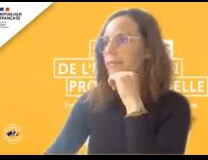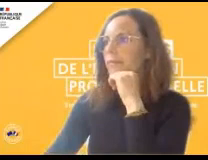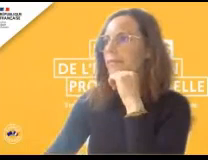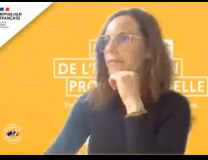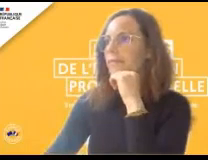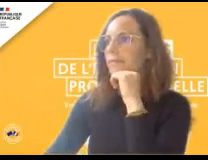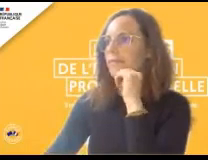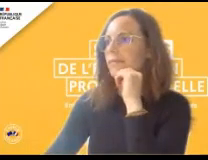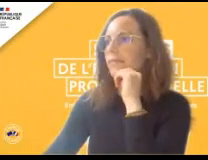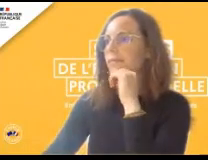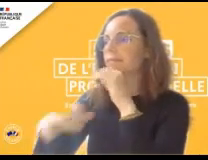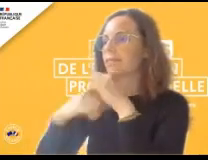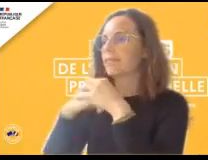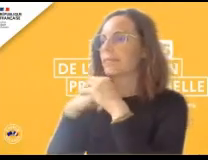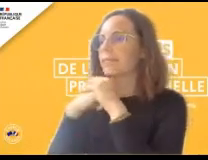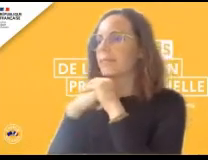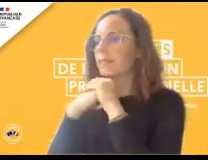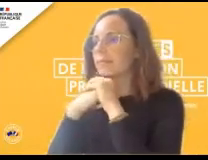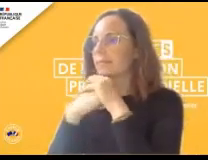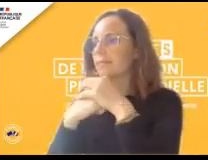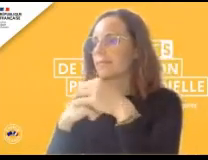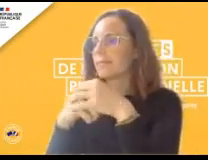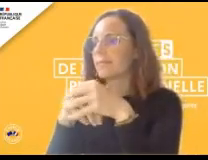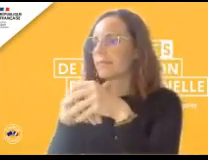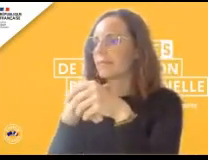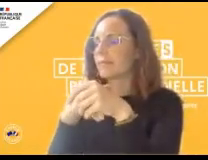Voilà ce que je peux vous dire sur